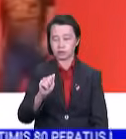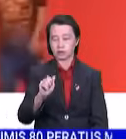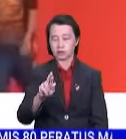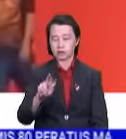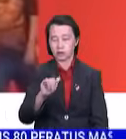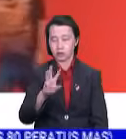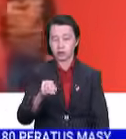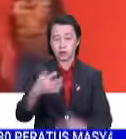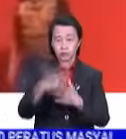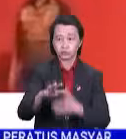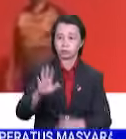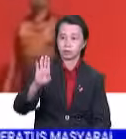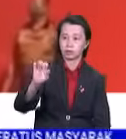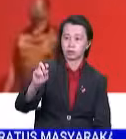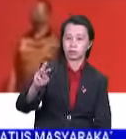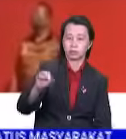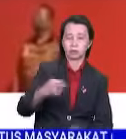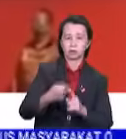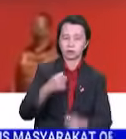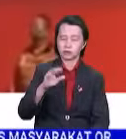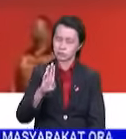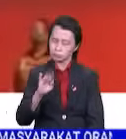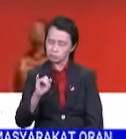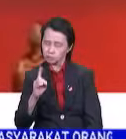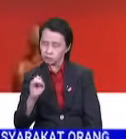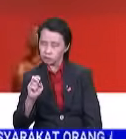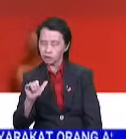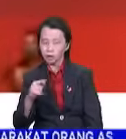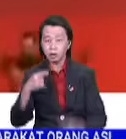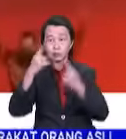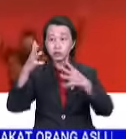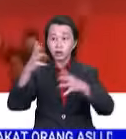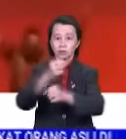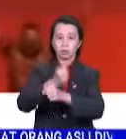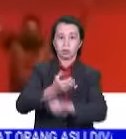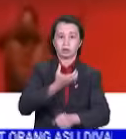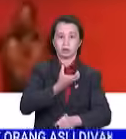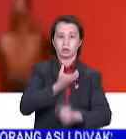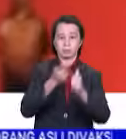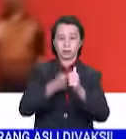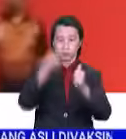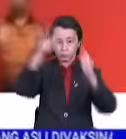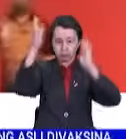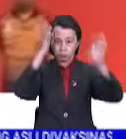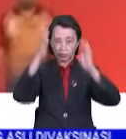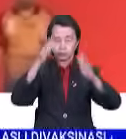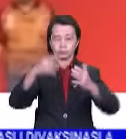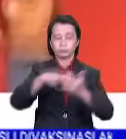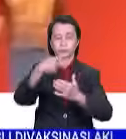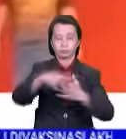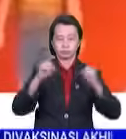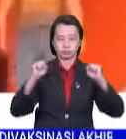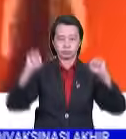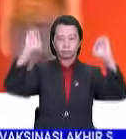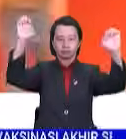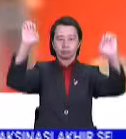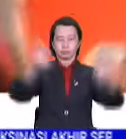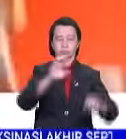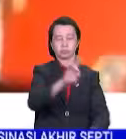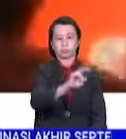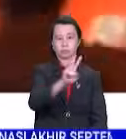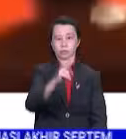Rachman Hamzah selepas bunyi yang berketurunan bidayuh bergaya menghadiahkan emas pertama buat negara dalam acara politik kategori